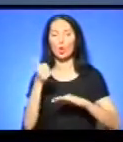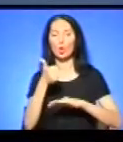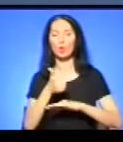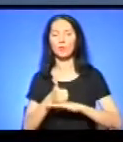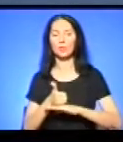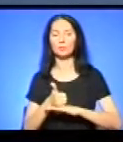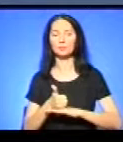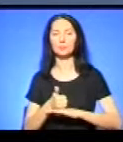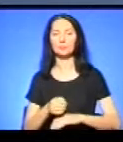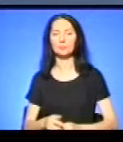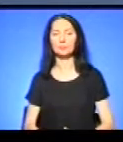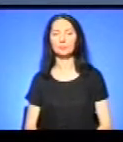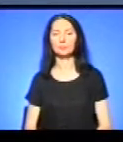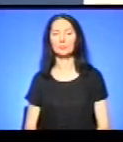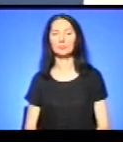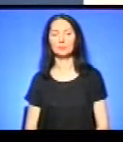Музика